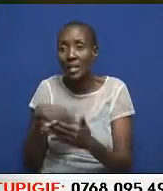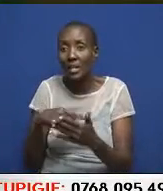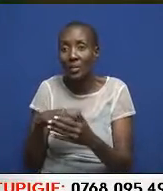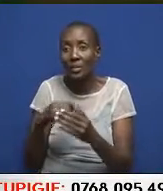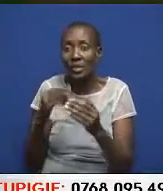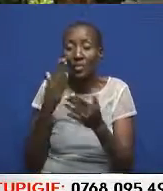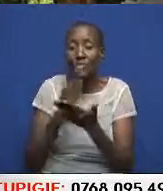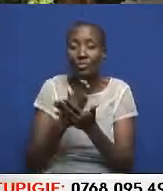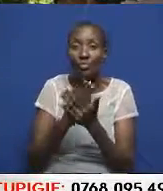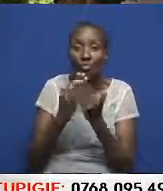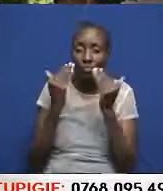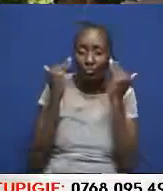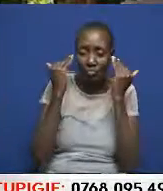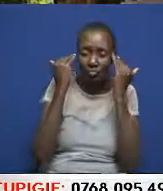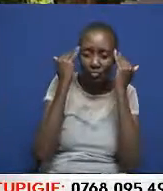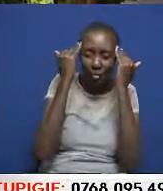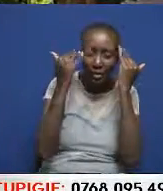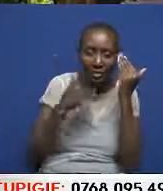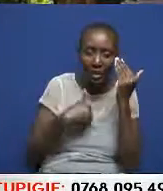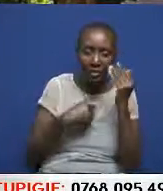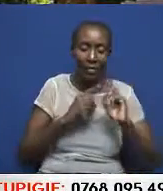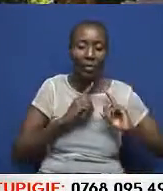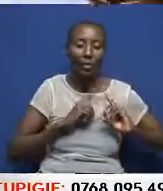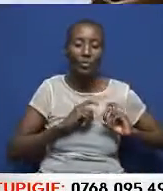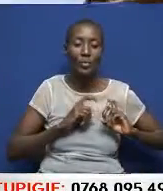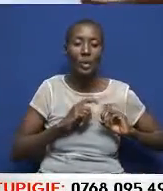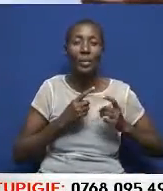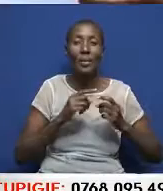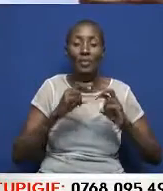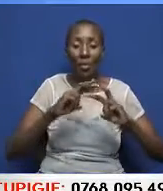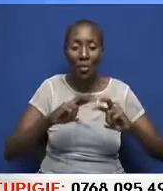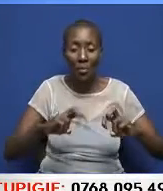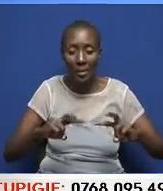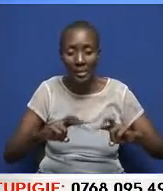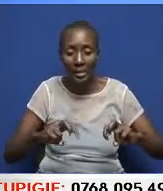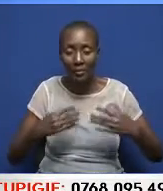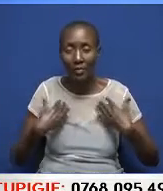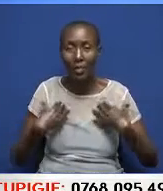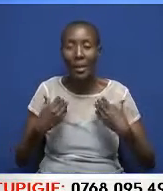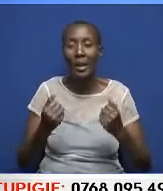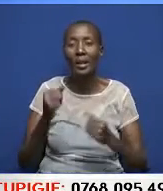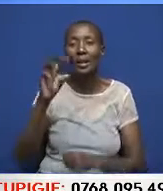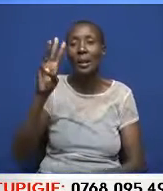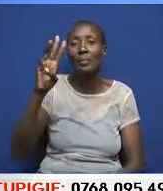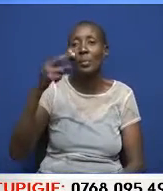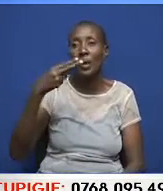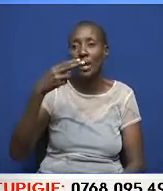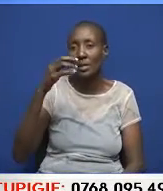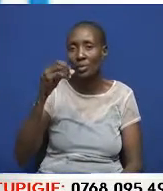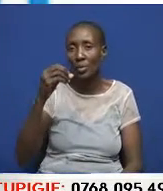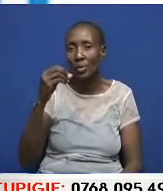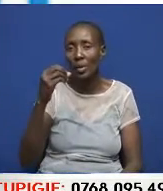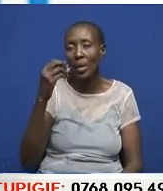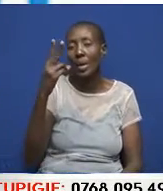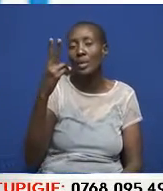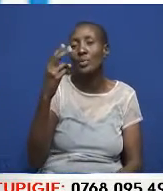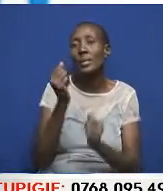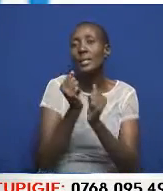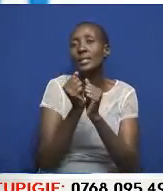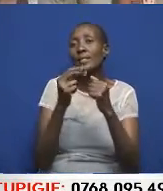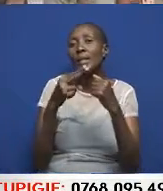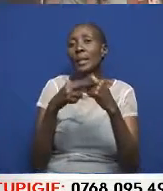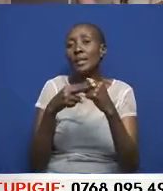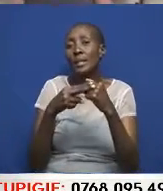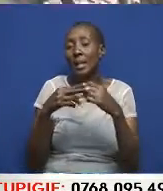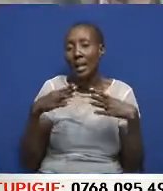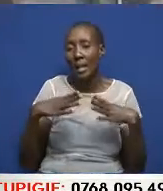mawazo ya mpenziwe. Kutokana na utafiti uliofanywa na shirika la afya duniani WHO mwaka 2017, idadi ya